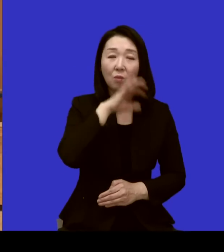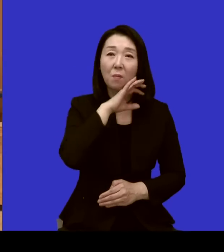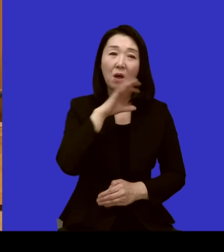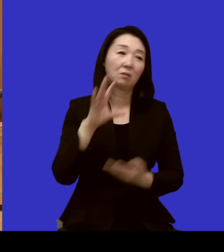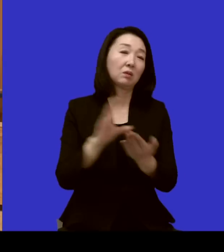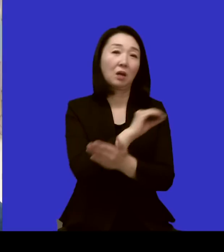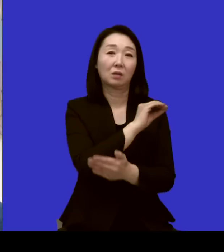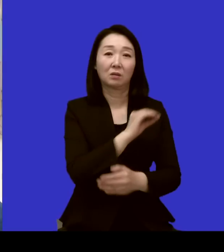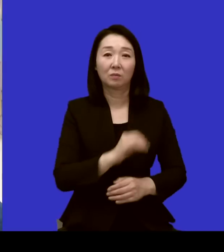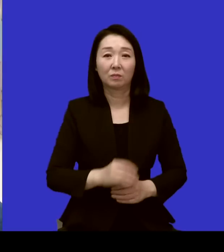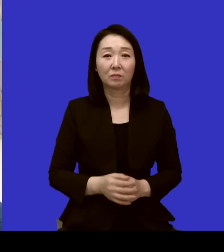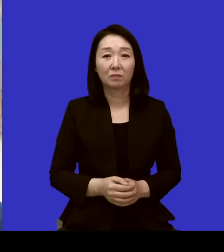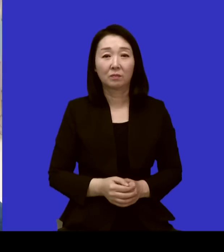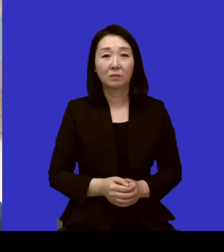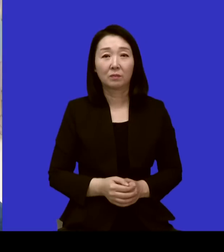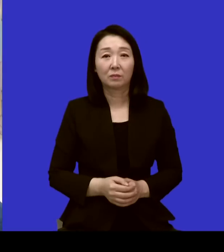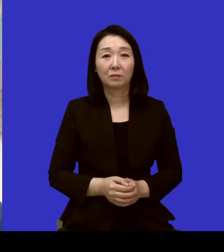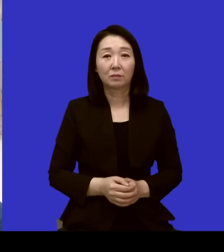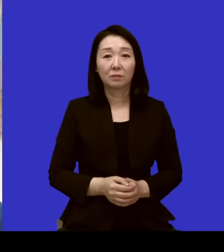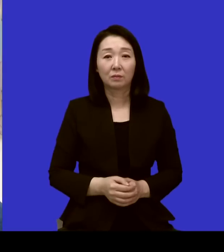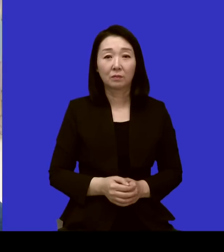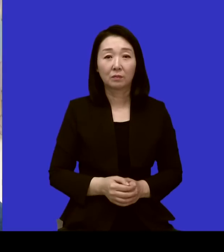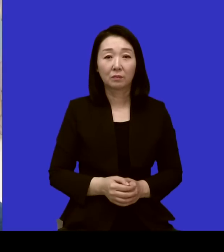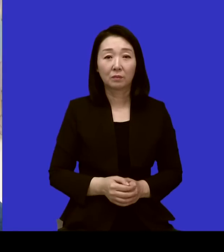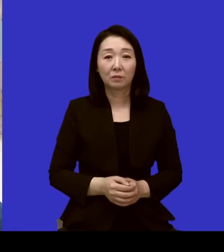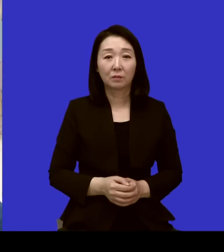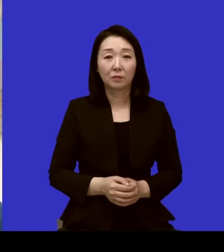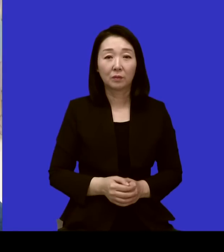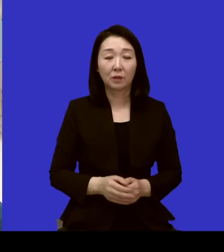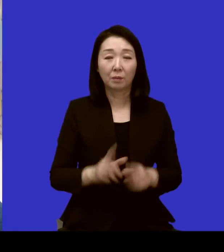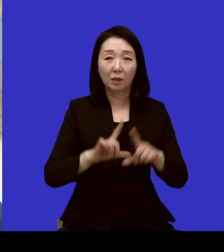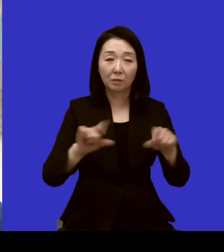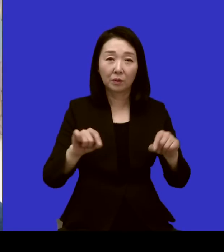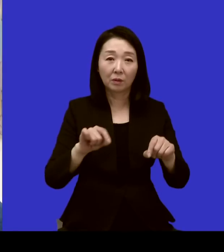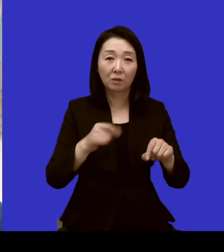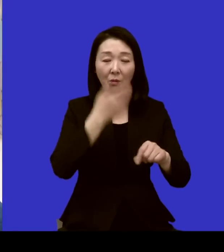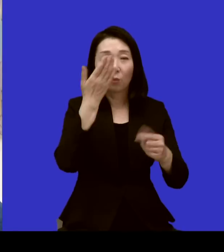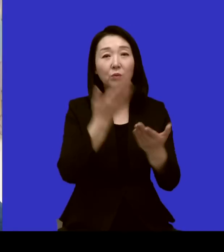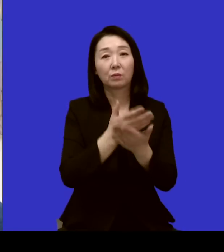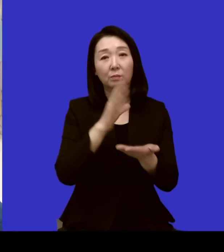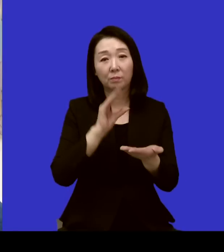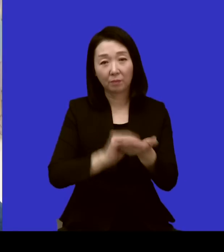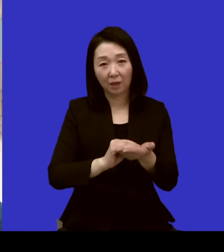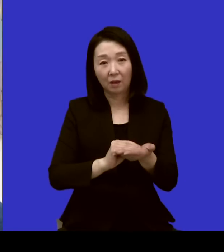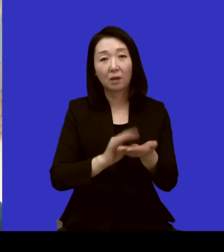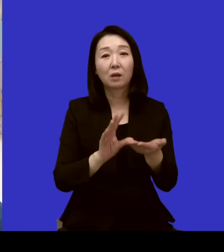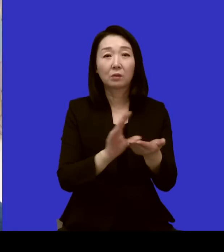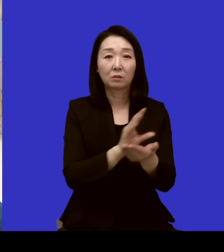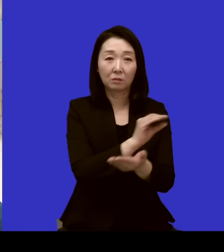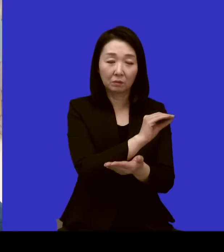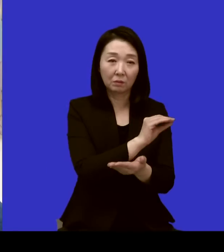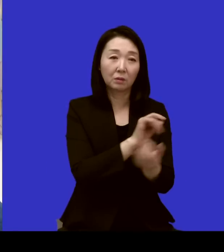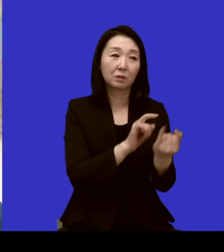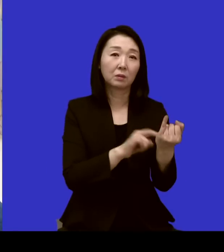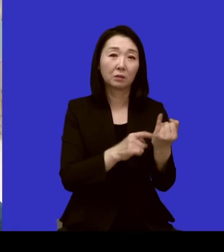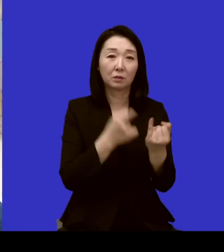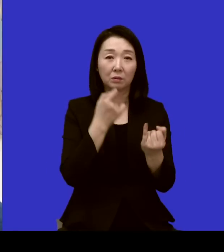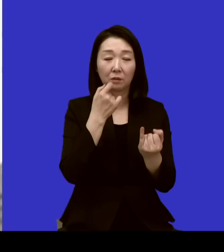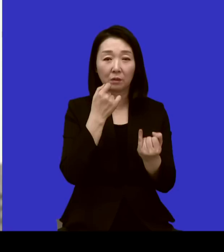들어갔었다고. 그러니까 제가 갖고 왔던 그때 음식을 거기서 다 먹더라고요. 근데 그게 그 친구의 위로